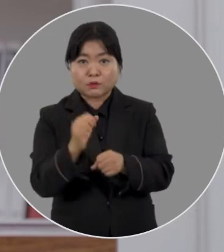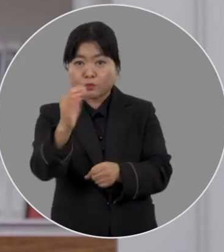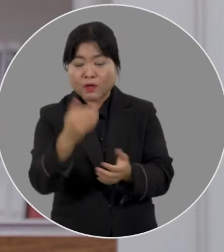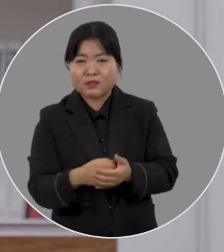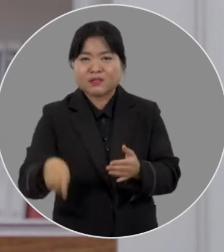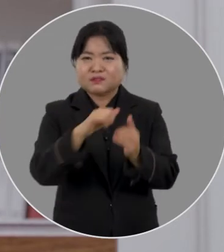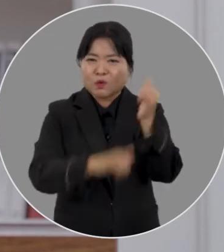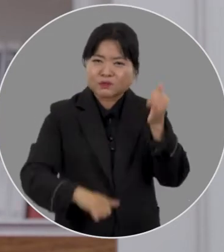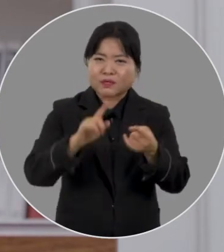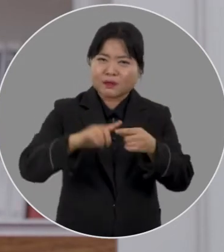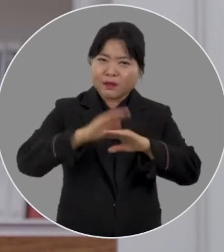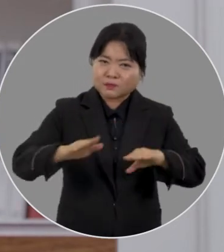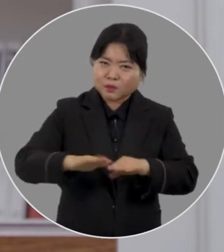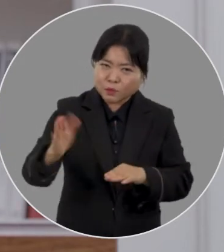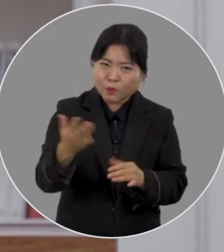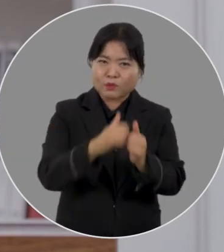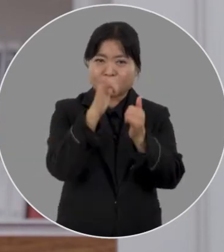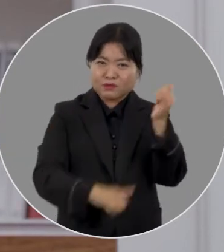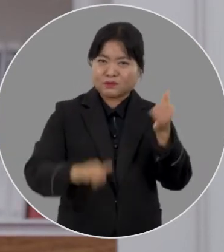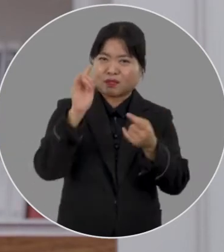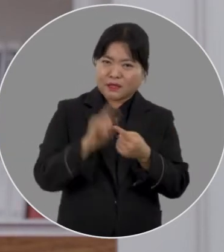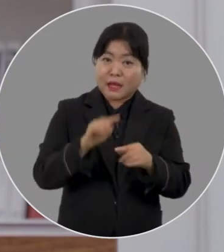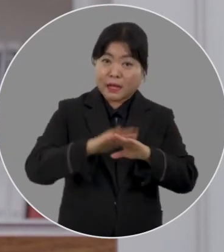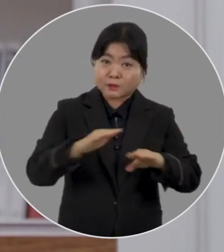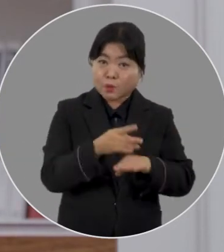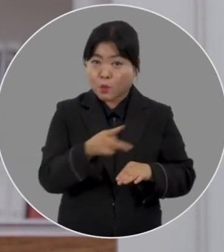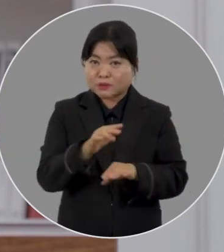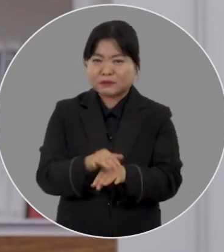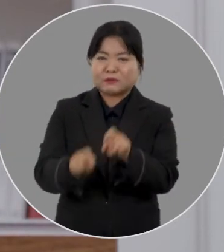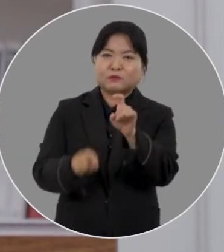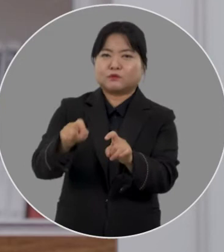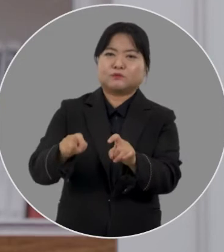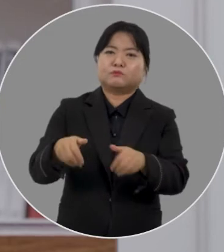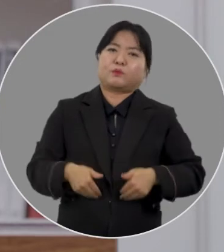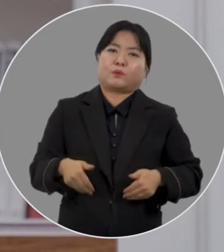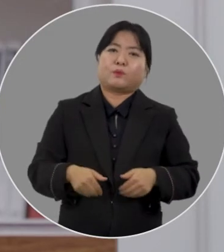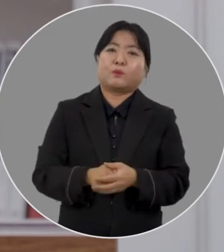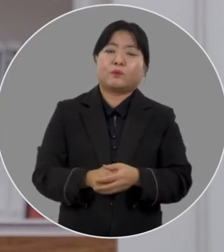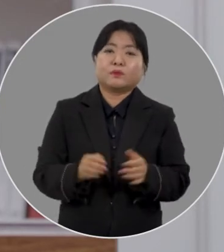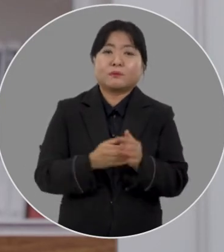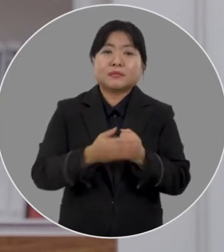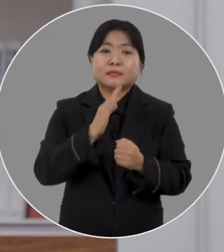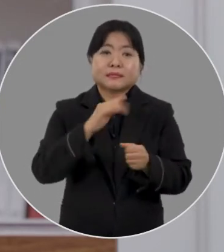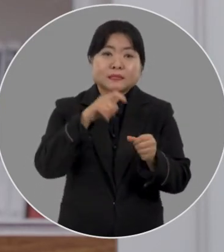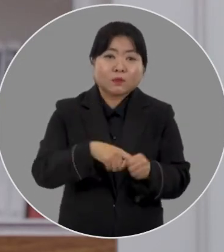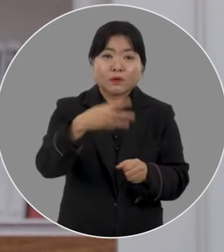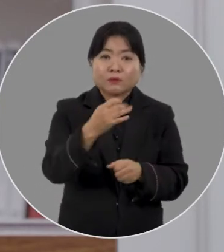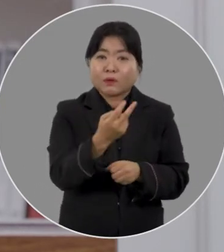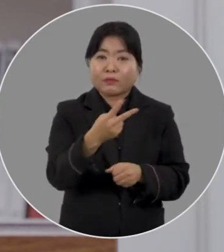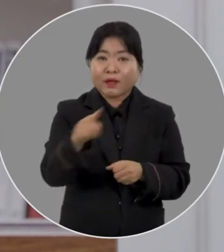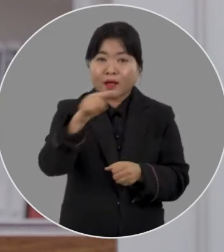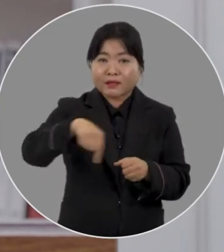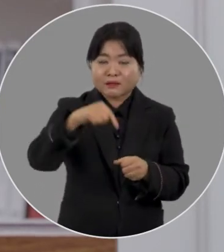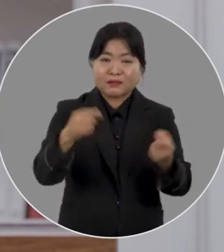그게 역사에 대한 해석이 되고 또 역사에 대한 해석은 곧 실천을 요구하거든요. 그 실질적으로